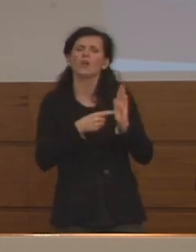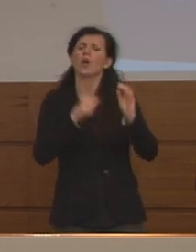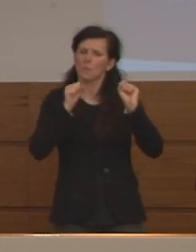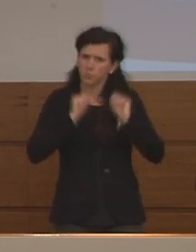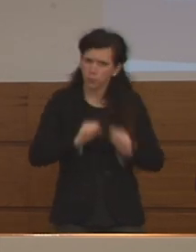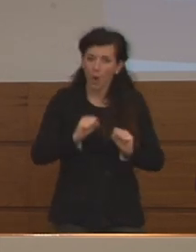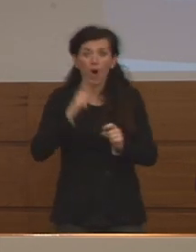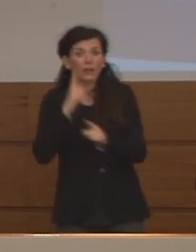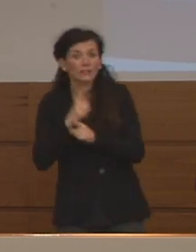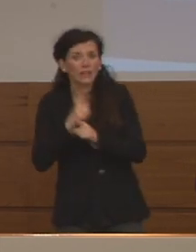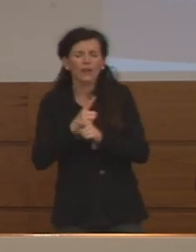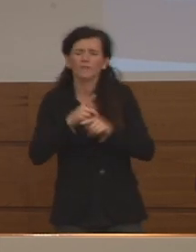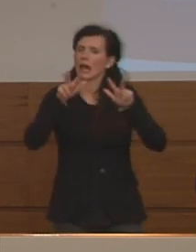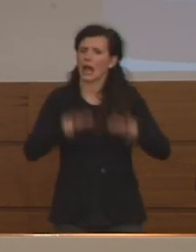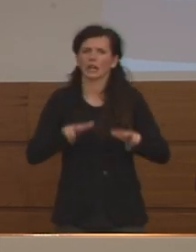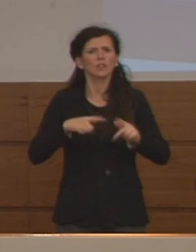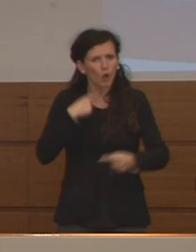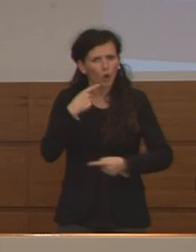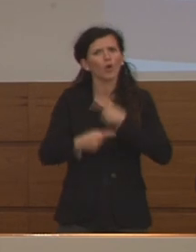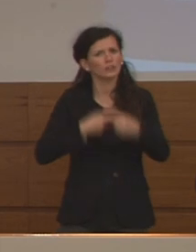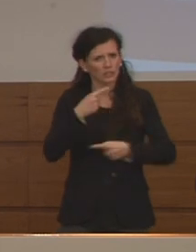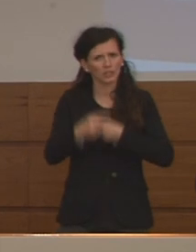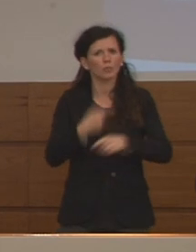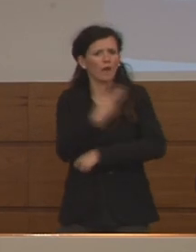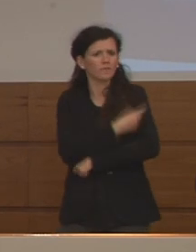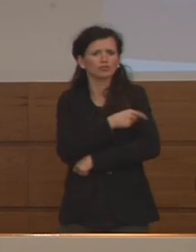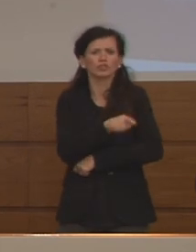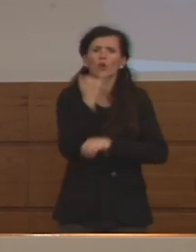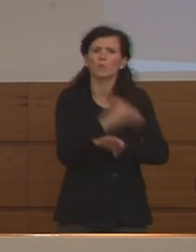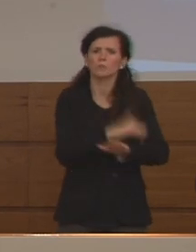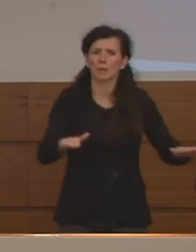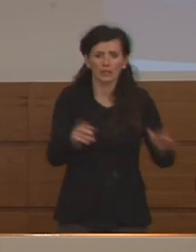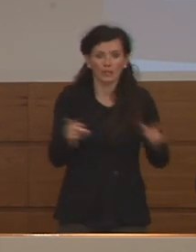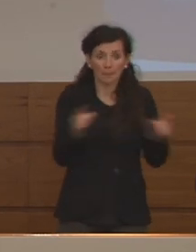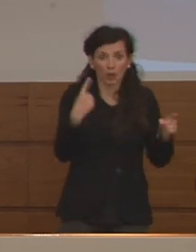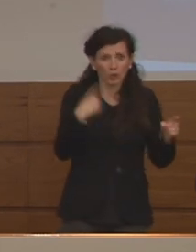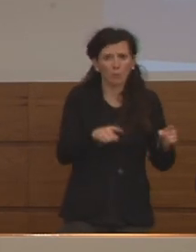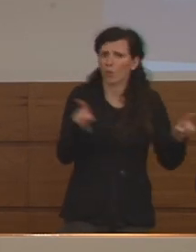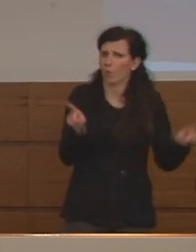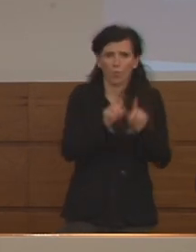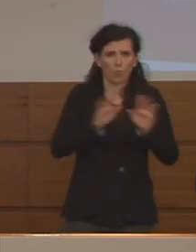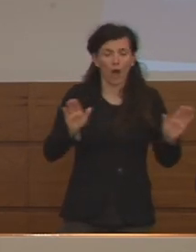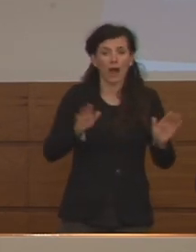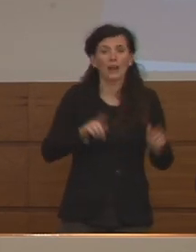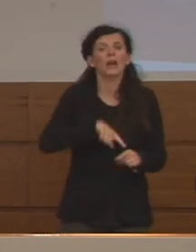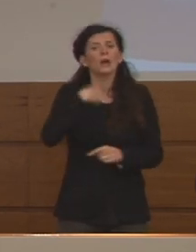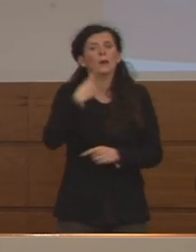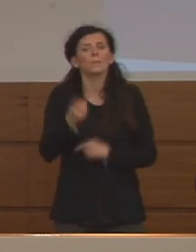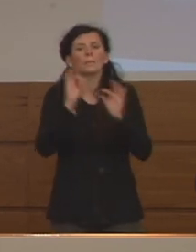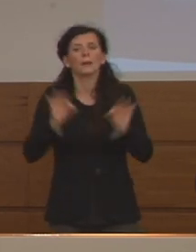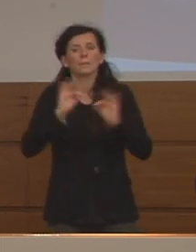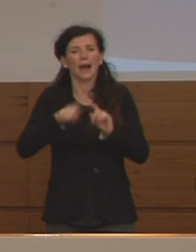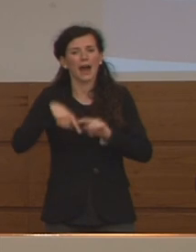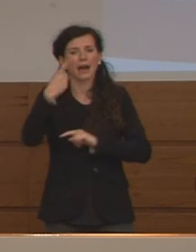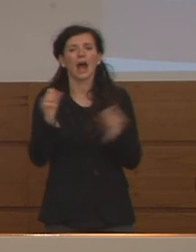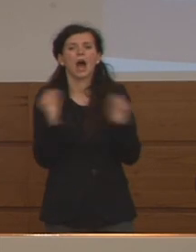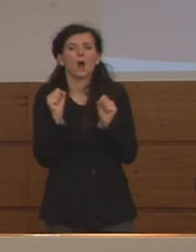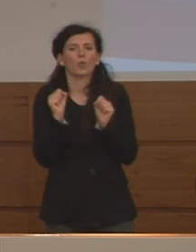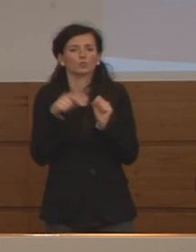garantito e continuato direi a maggior ragione in questo periodo e l'altro aspetto prepariamoci per l'autunno sarà molto importante